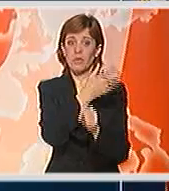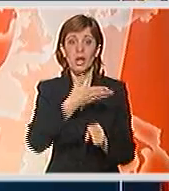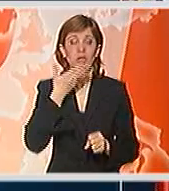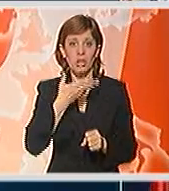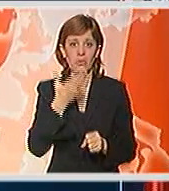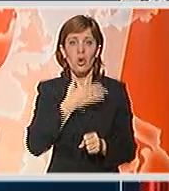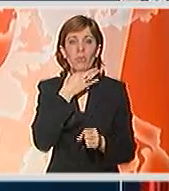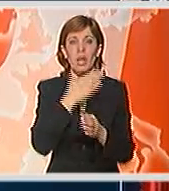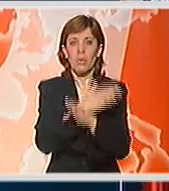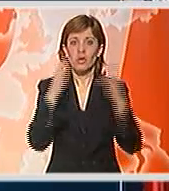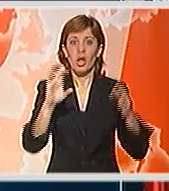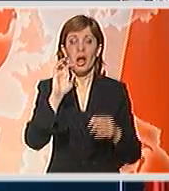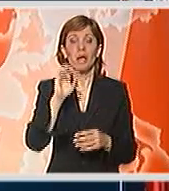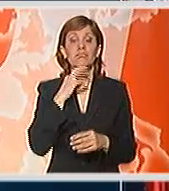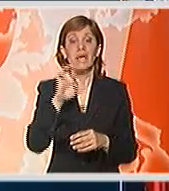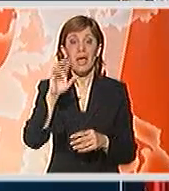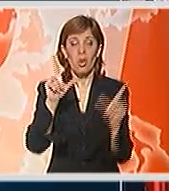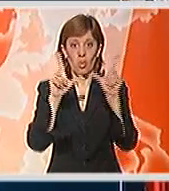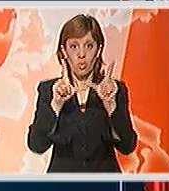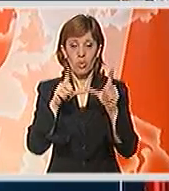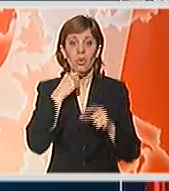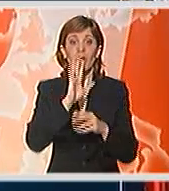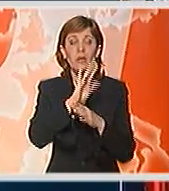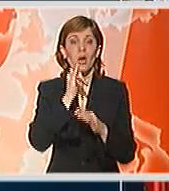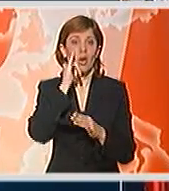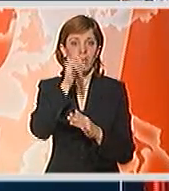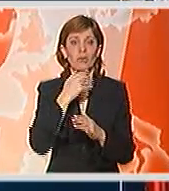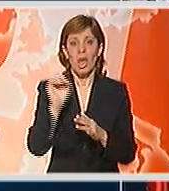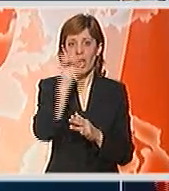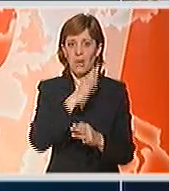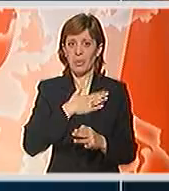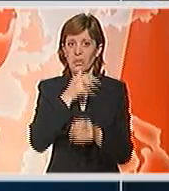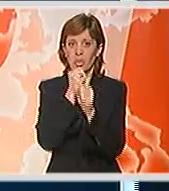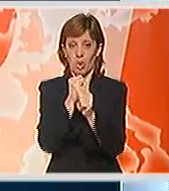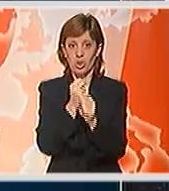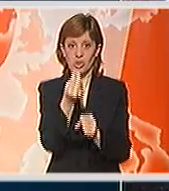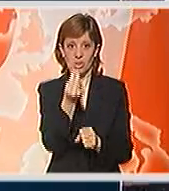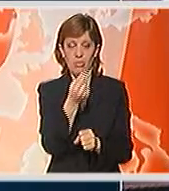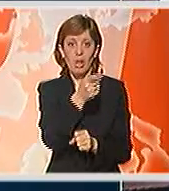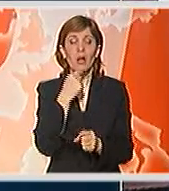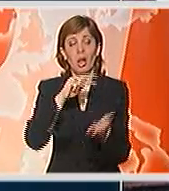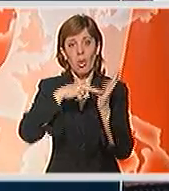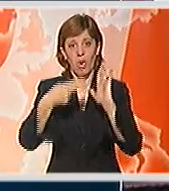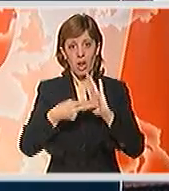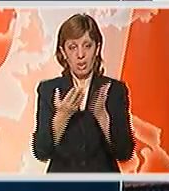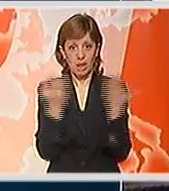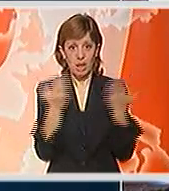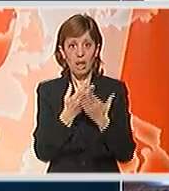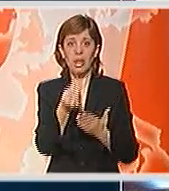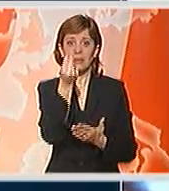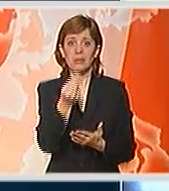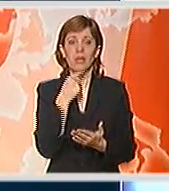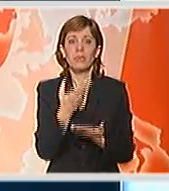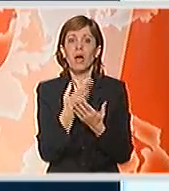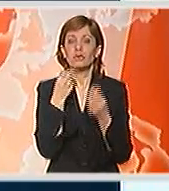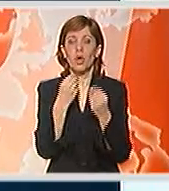za proširenje Evropske unije Štefana Filea na njenom putu ka Evropskoj uniji. Kohout je za politiku rekao i da je Srbija